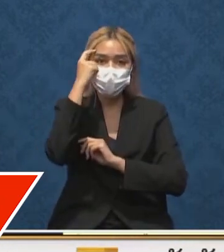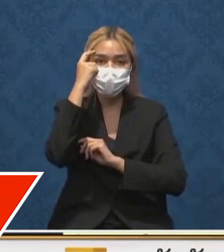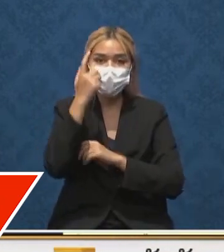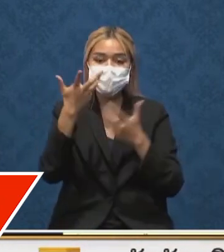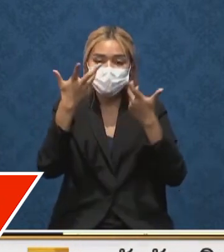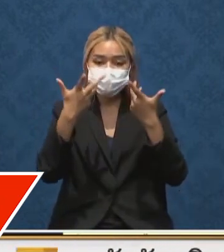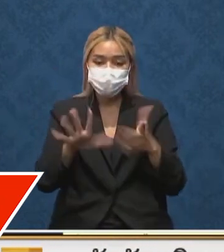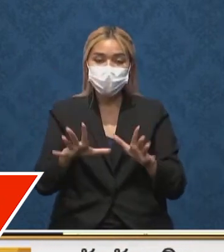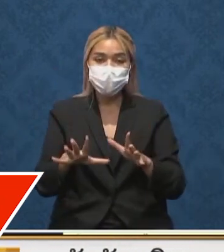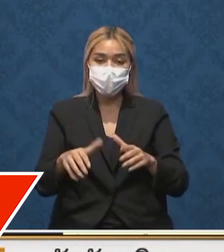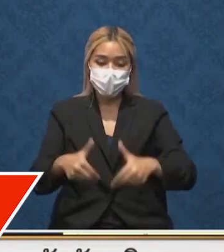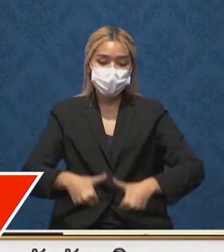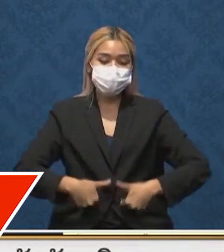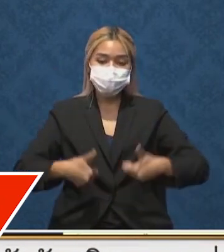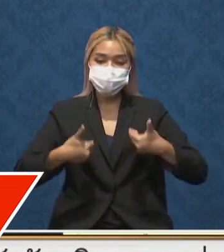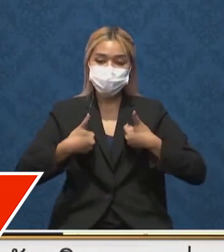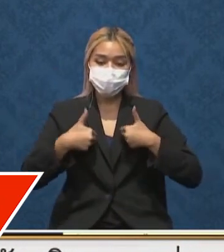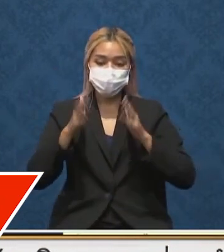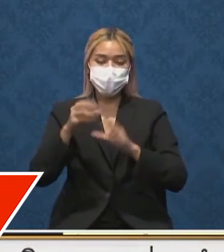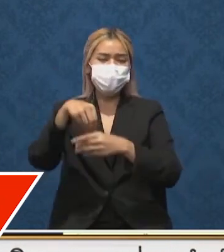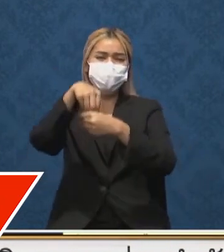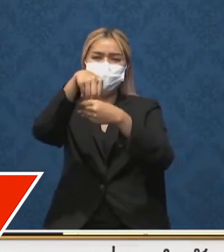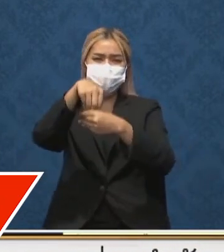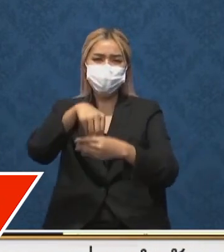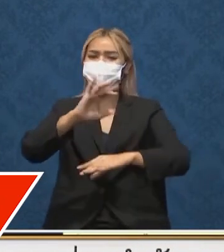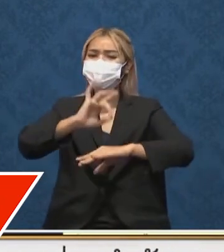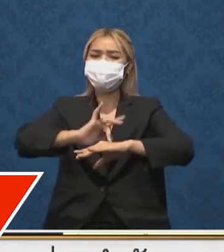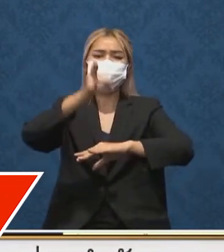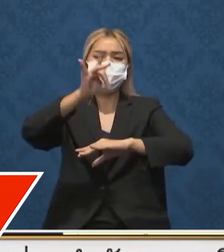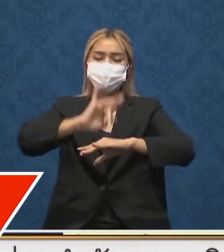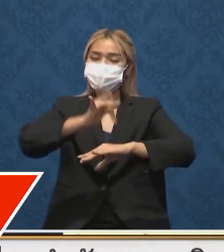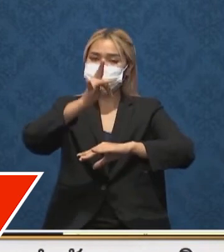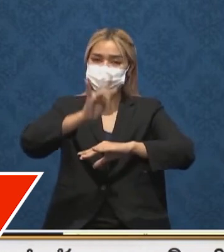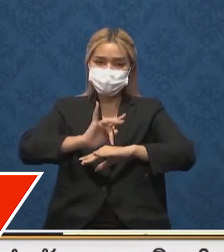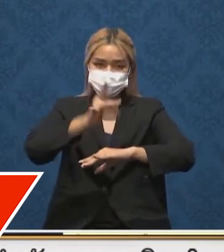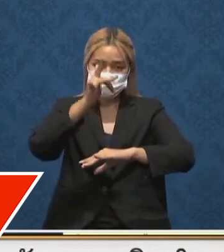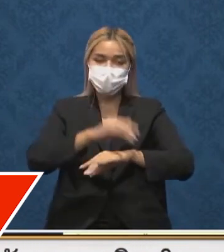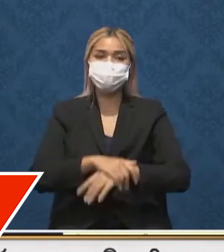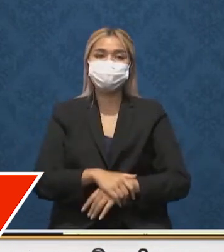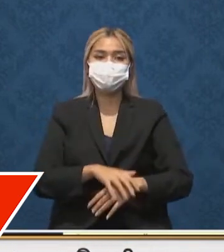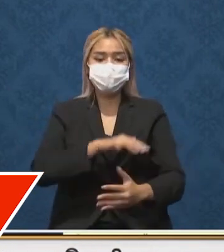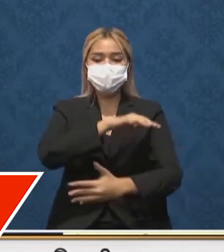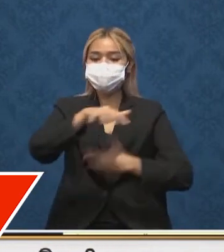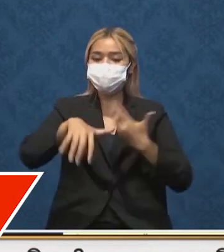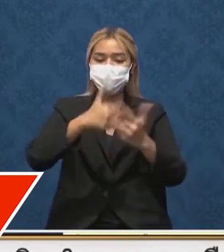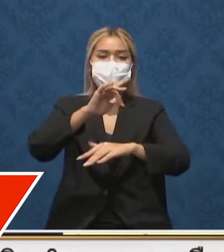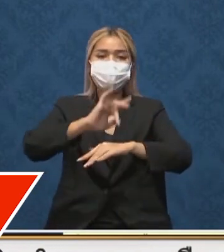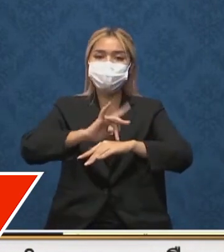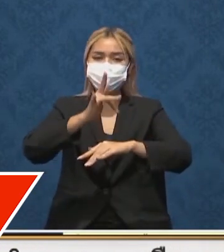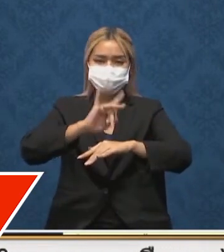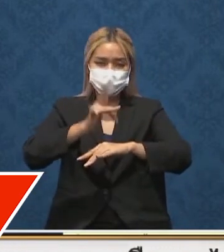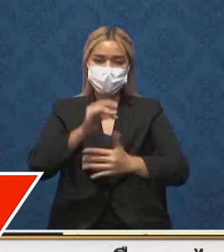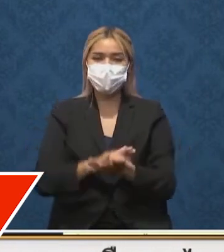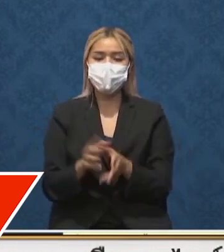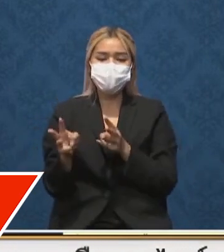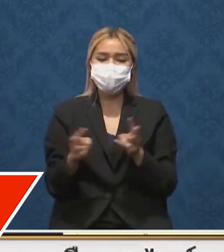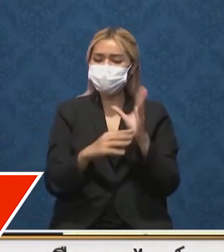ธรรมชาติเขาพึ่งพาธรรมชาติเขาพึ่งพาความรมสมบูรณ์ของธรรมชาติที่เกาะหลีเป๊ะ